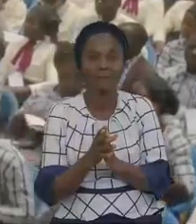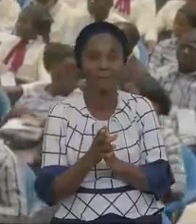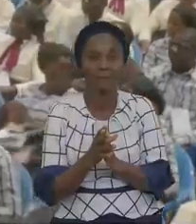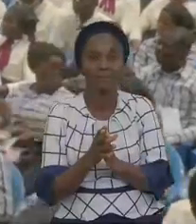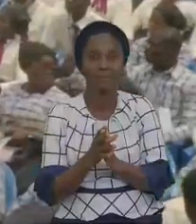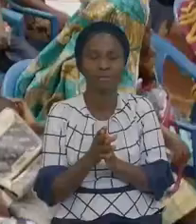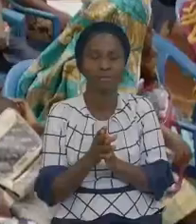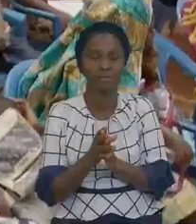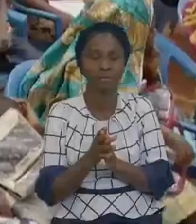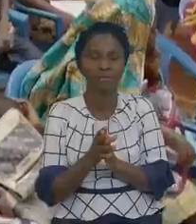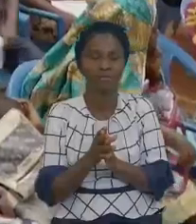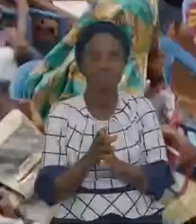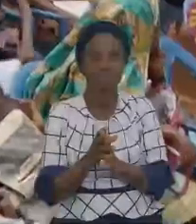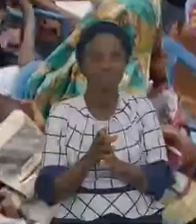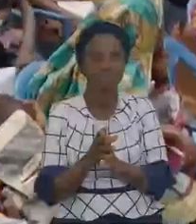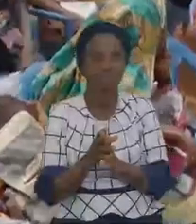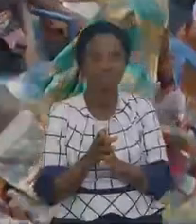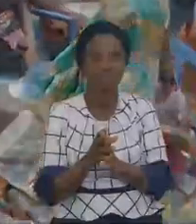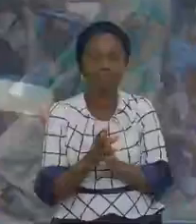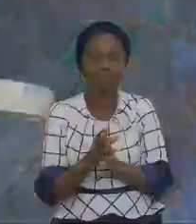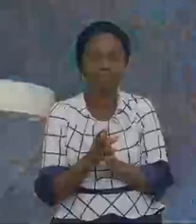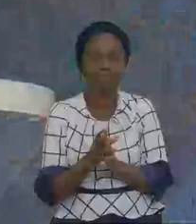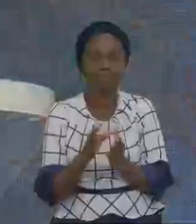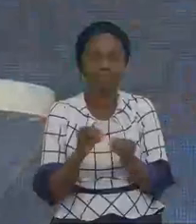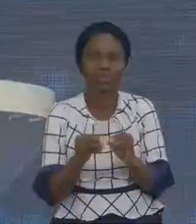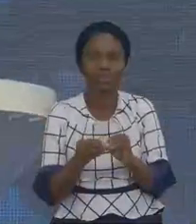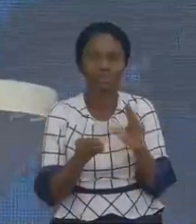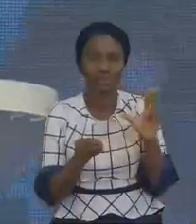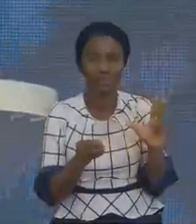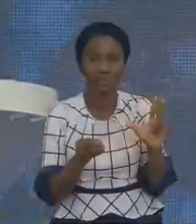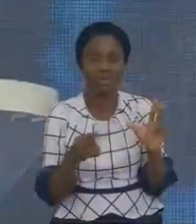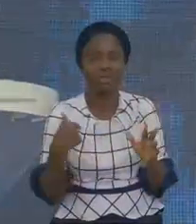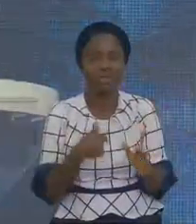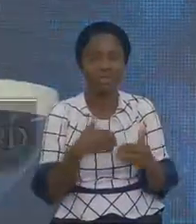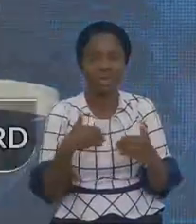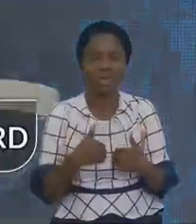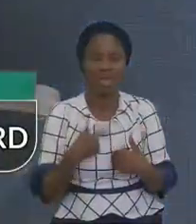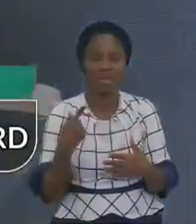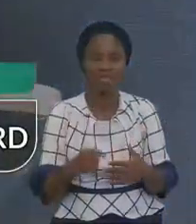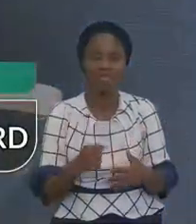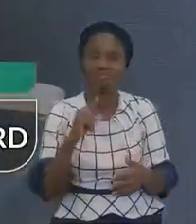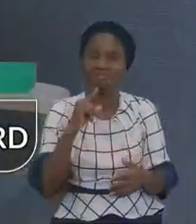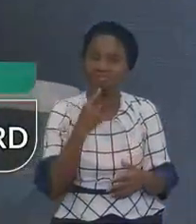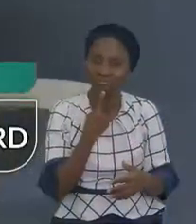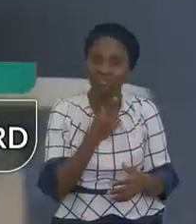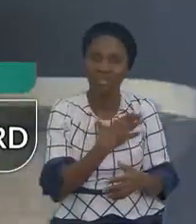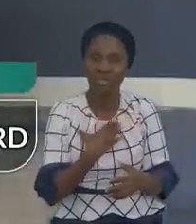Et troisièmement, la diligence sur l'autoroute céleste pour le Seigneur.